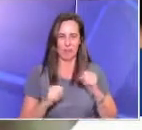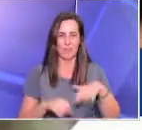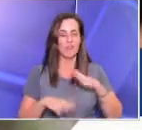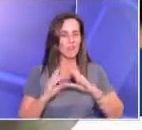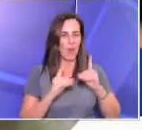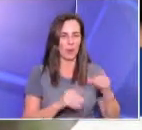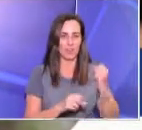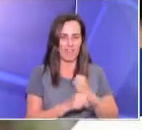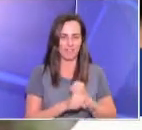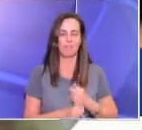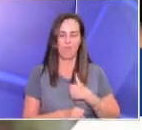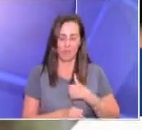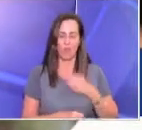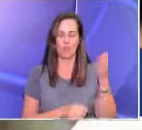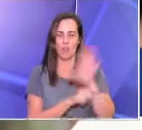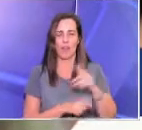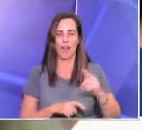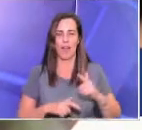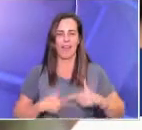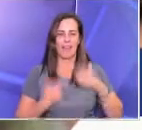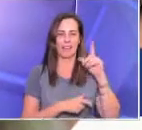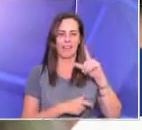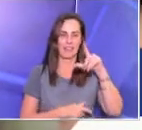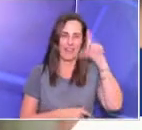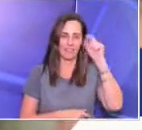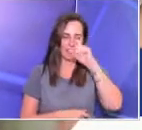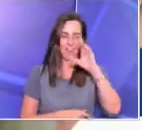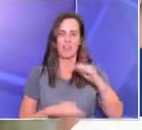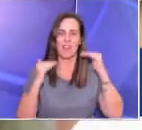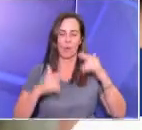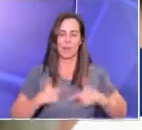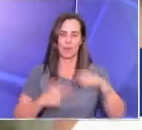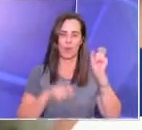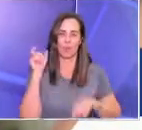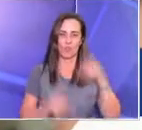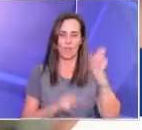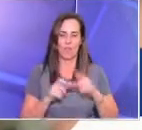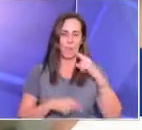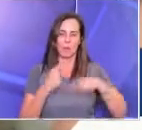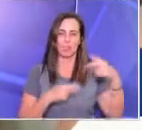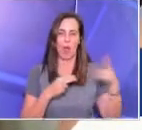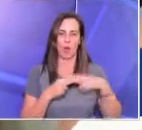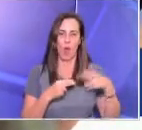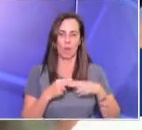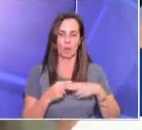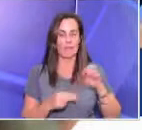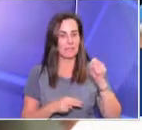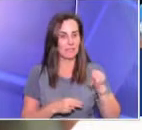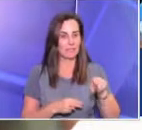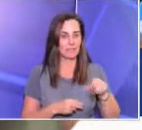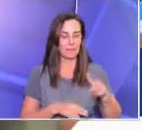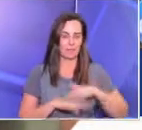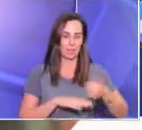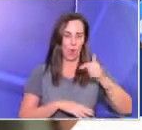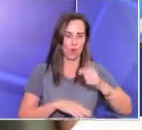שבכל דרך שלא תהיה, אנחנו נשפיע על חיי העיר תל אביב יפו ועל איכות החיים של תושביה בשנים הקרובות, בין אם זה יהיה מכס ראש